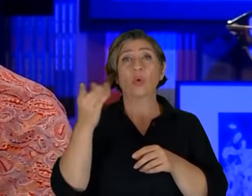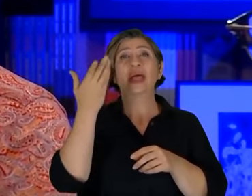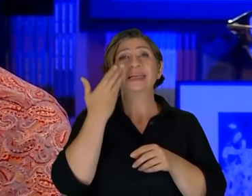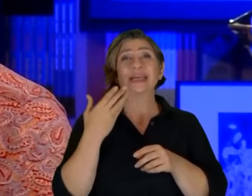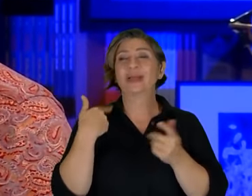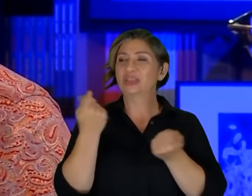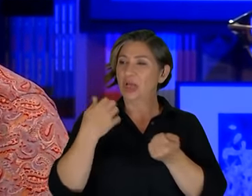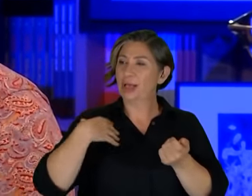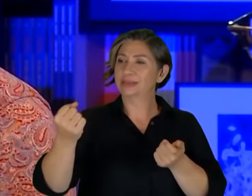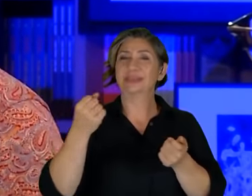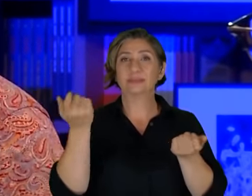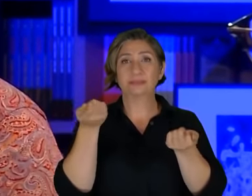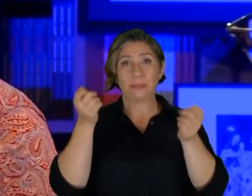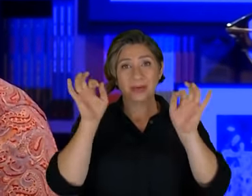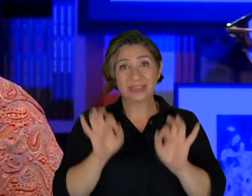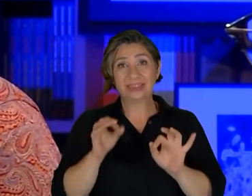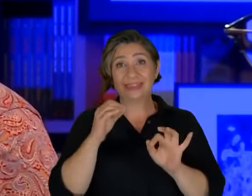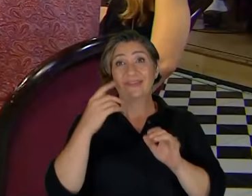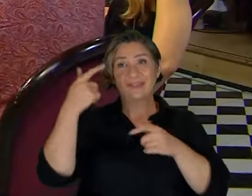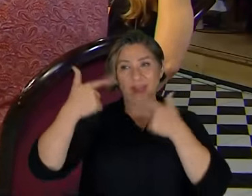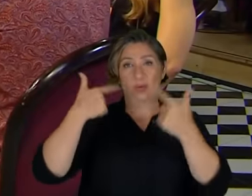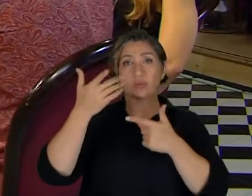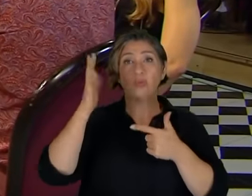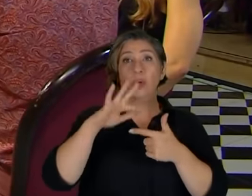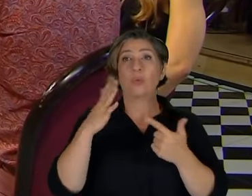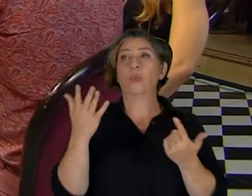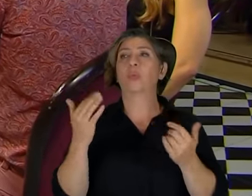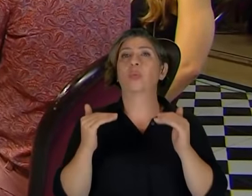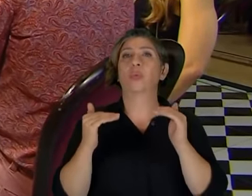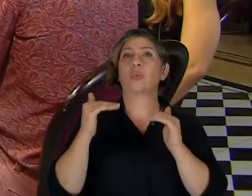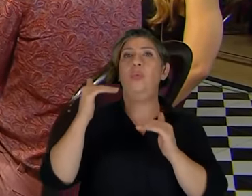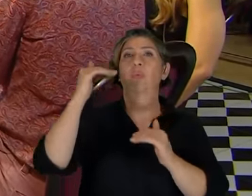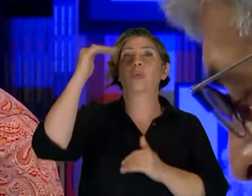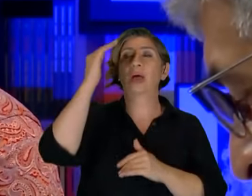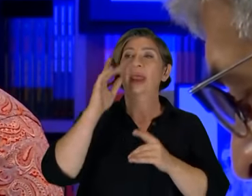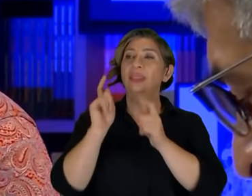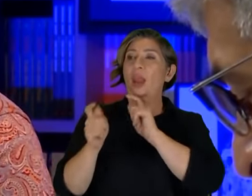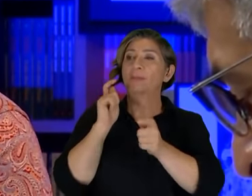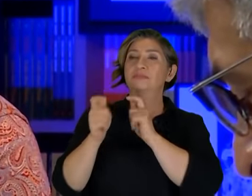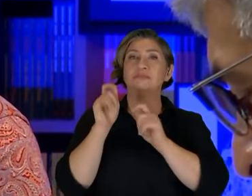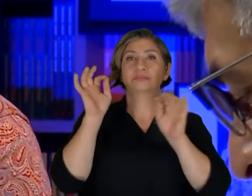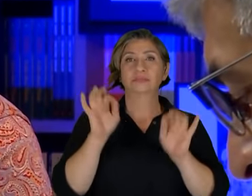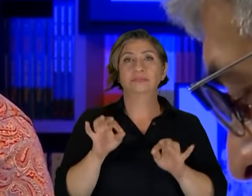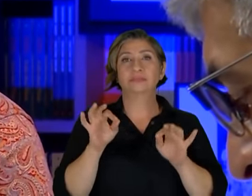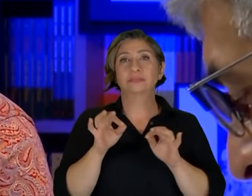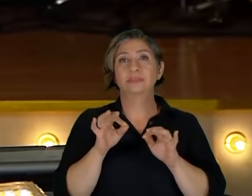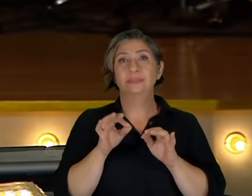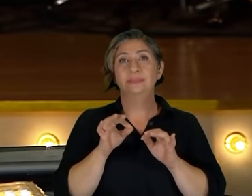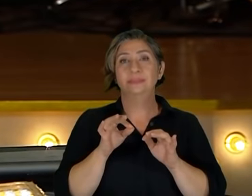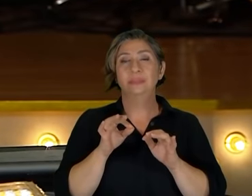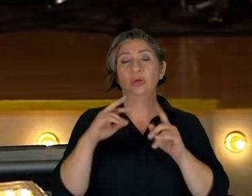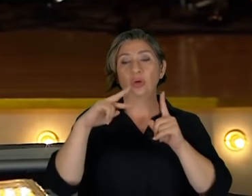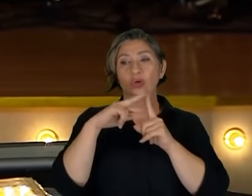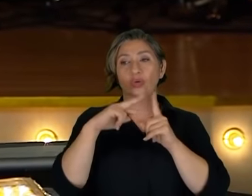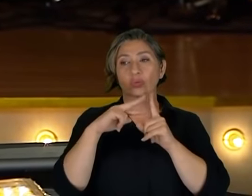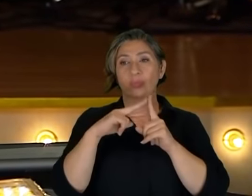izlesin de beni işe alsın diye başladım ben. Sonradan bir baktım ki arttı insanlar talep etmeye başladı. Yani artık